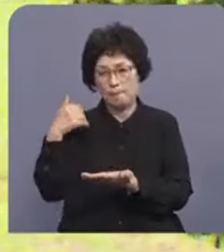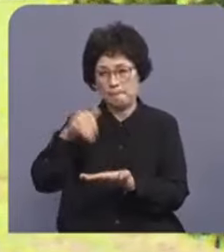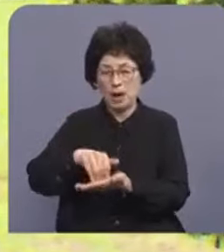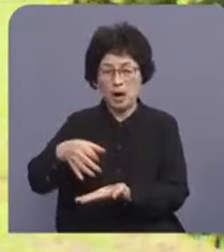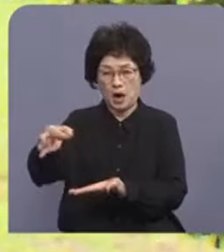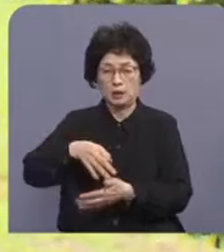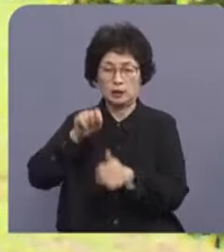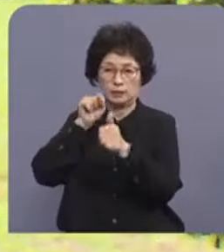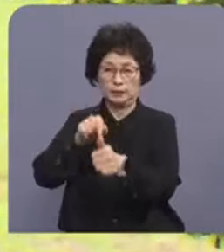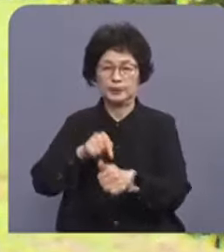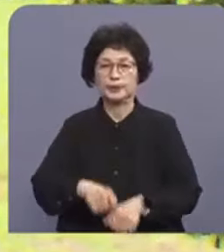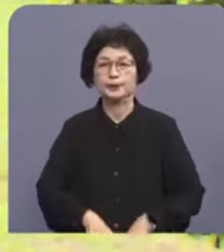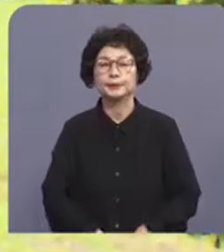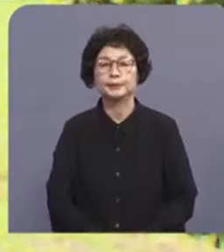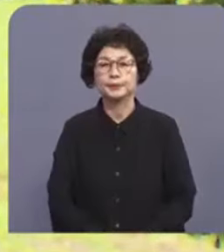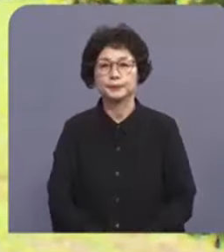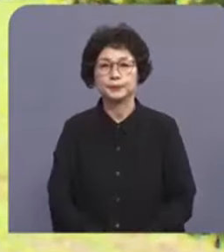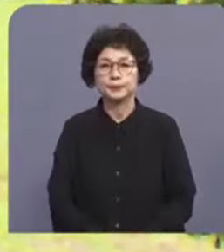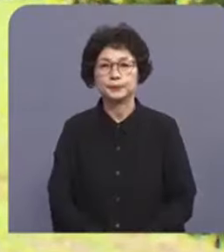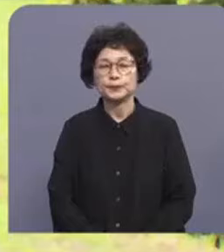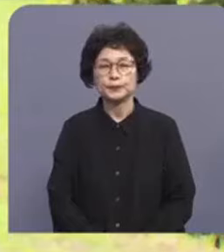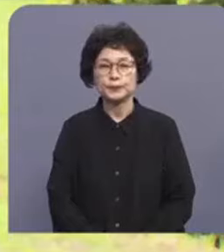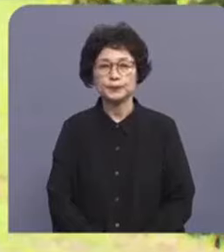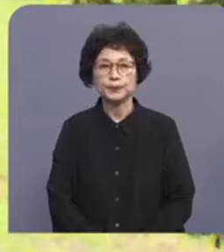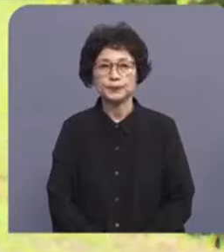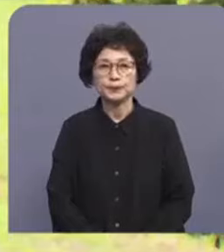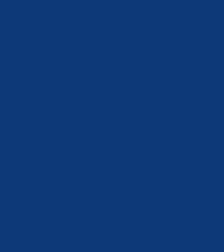지시했습니다 KBS 뉴스 이슬입니다